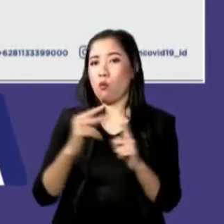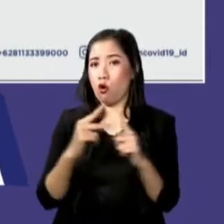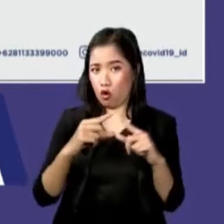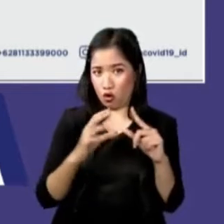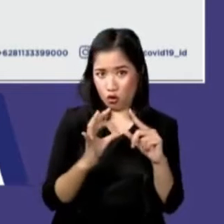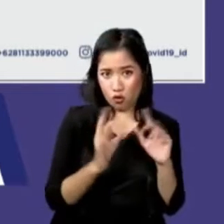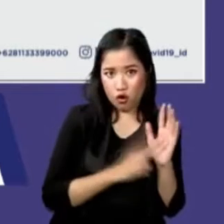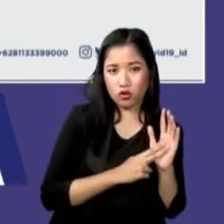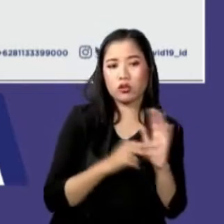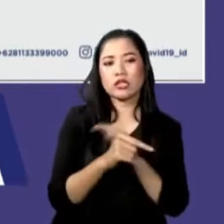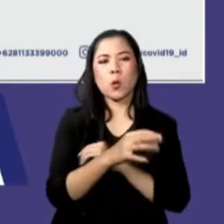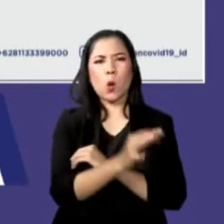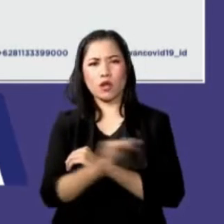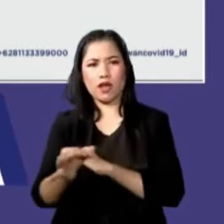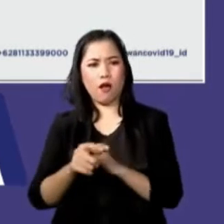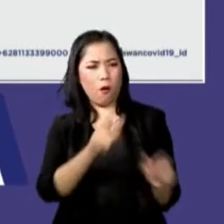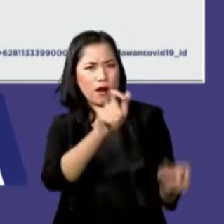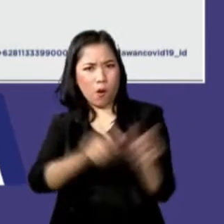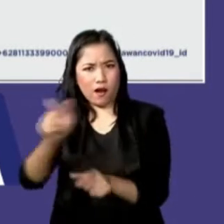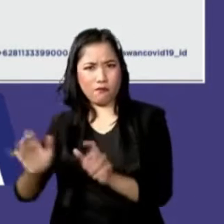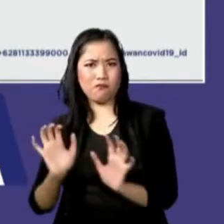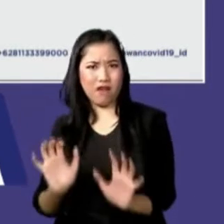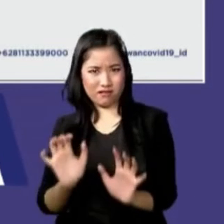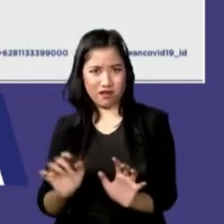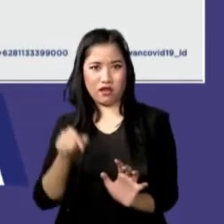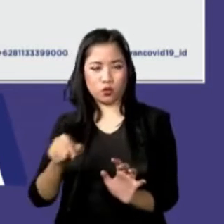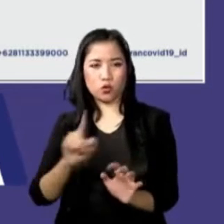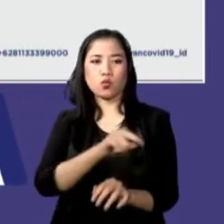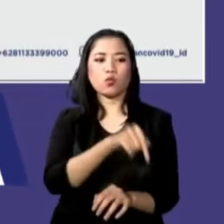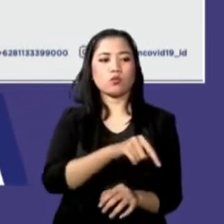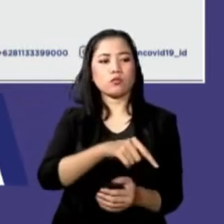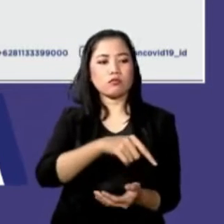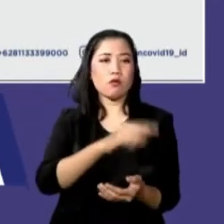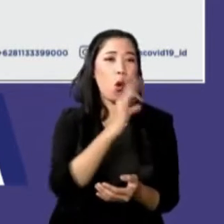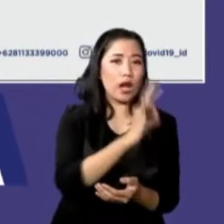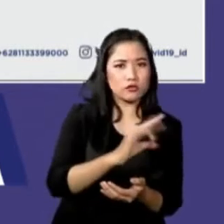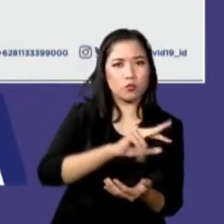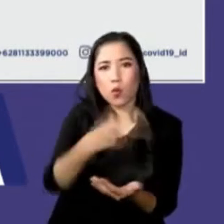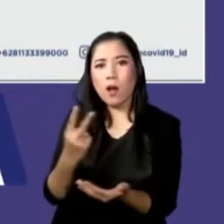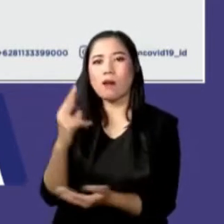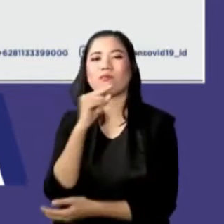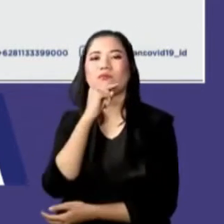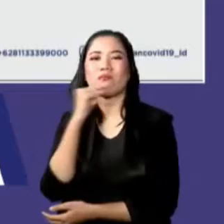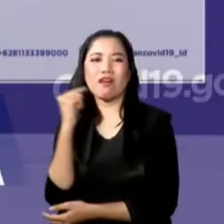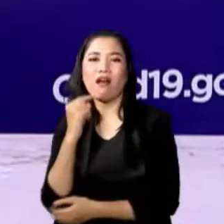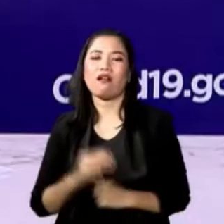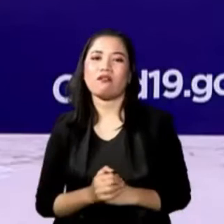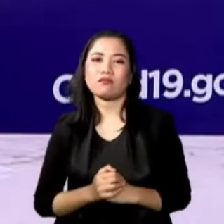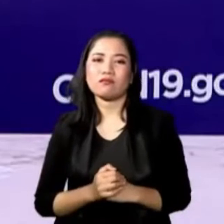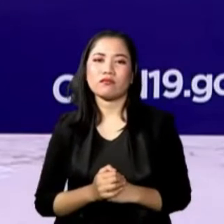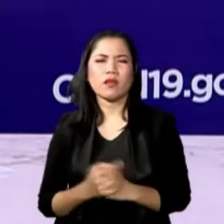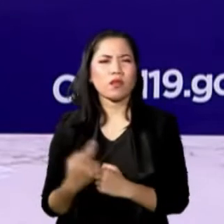adalah contoh dari kota dengan penduduk yang cukup banyak yang turut berpindah ke zona merah.